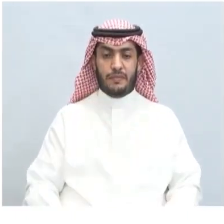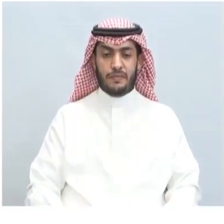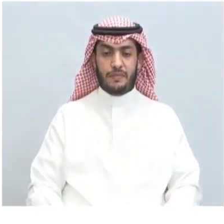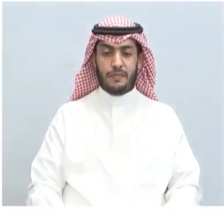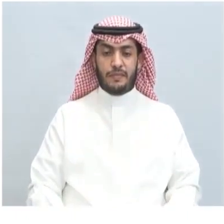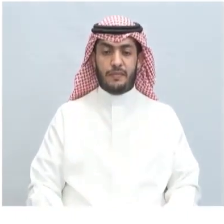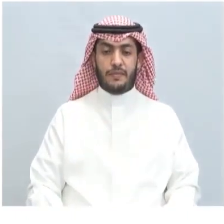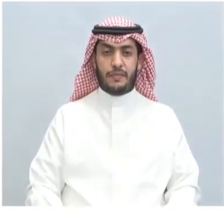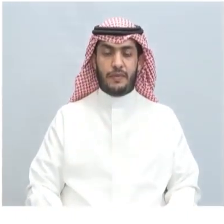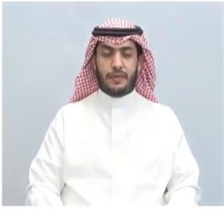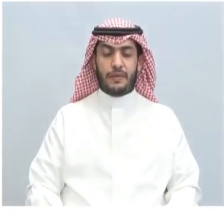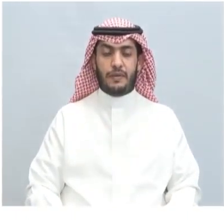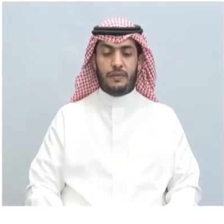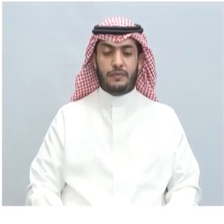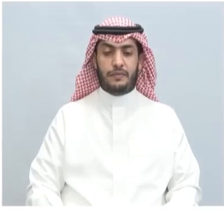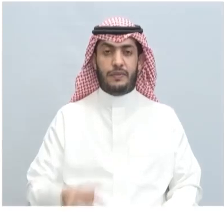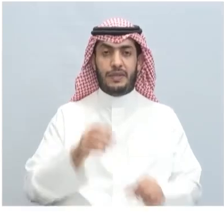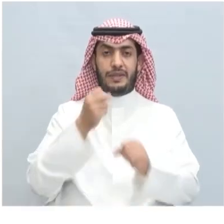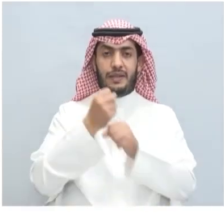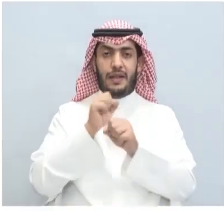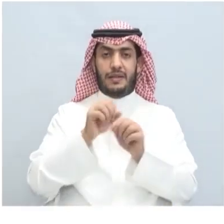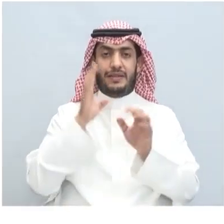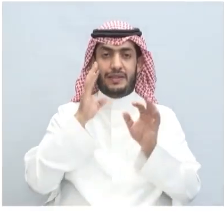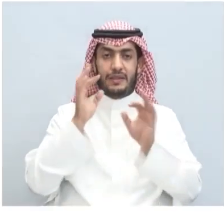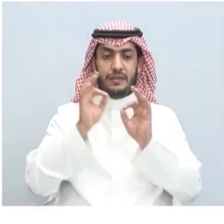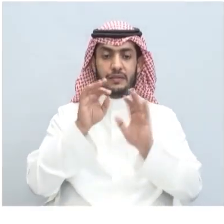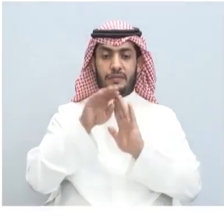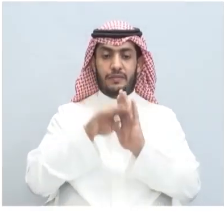الاسباب التي تدعوها الى استخدام هذه